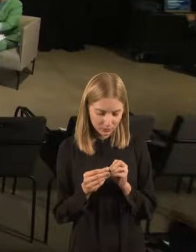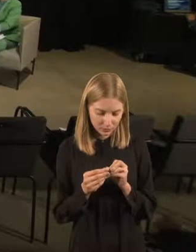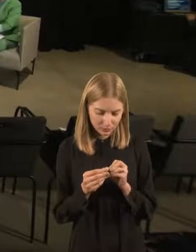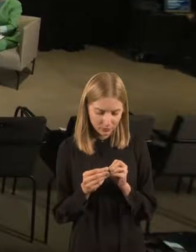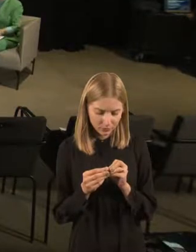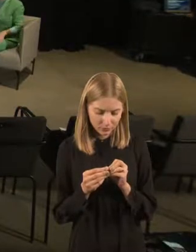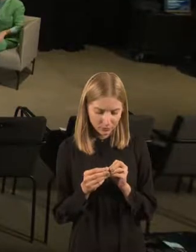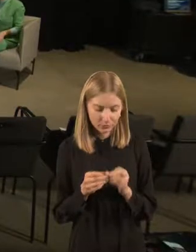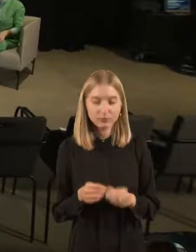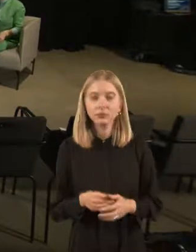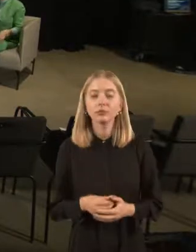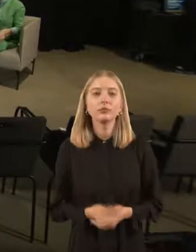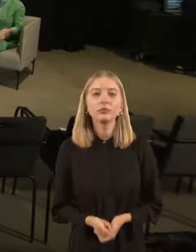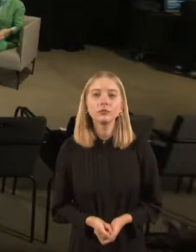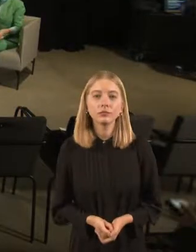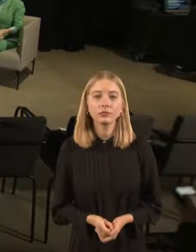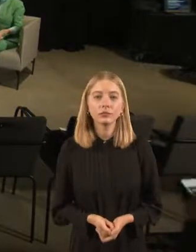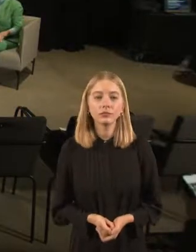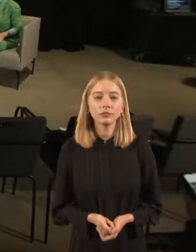Galim pradėti, ne?